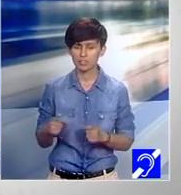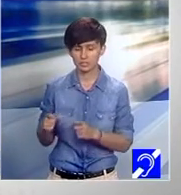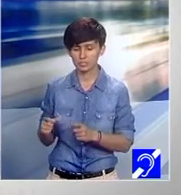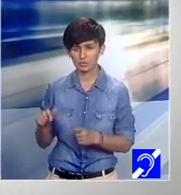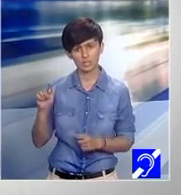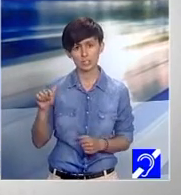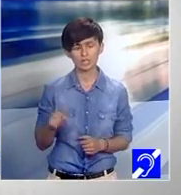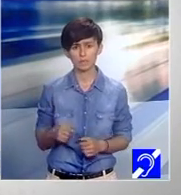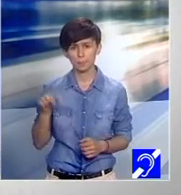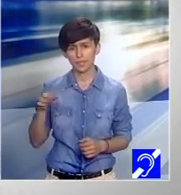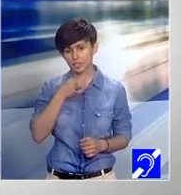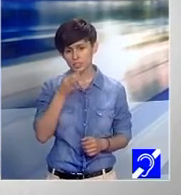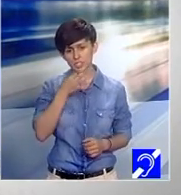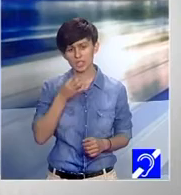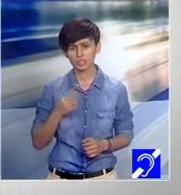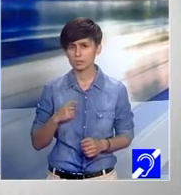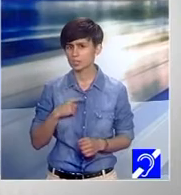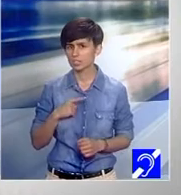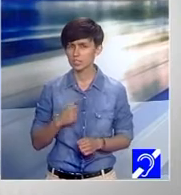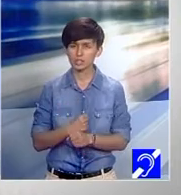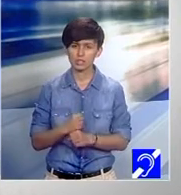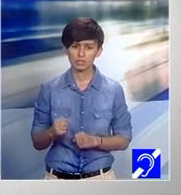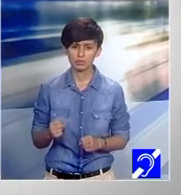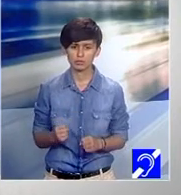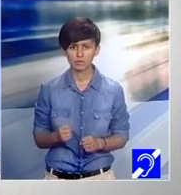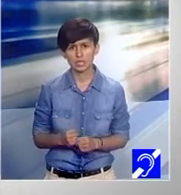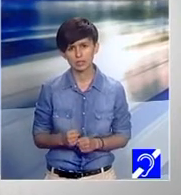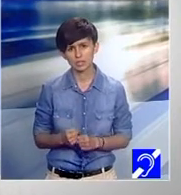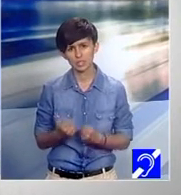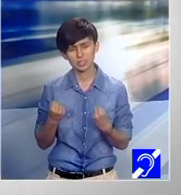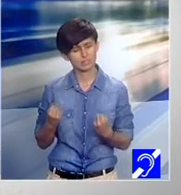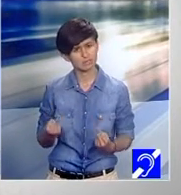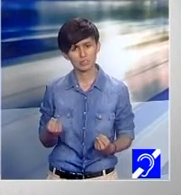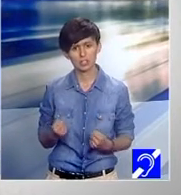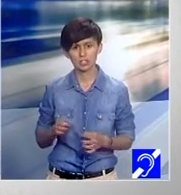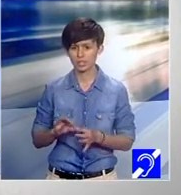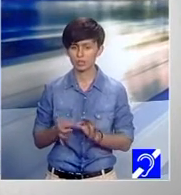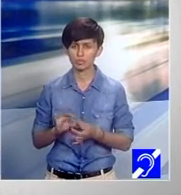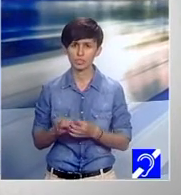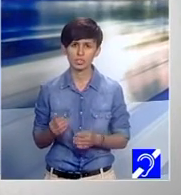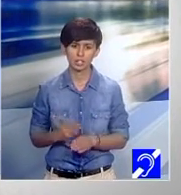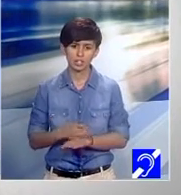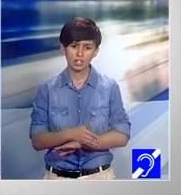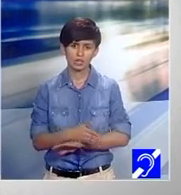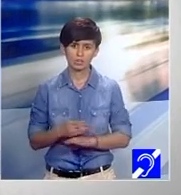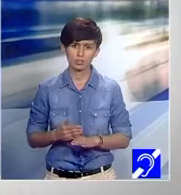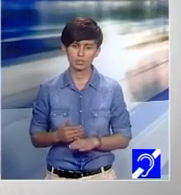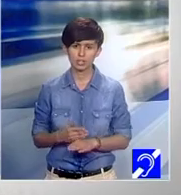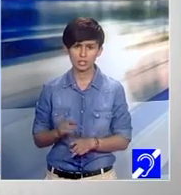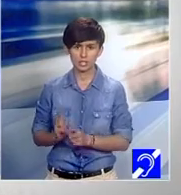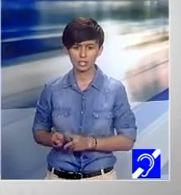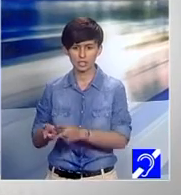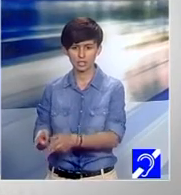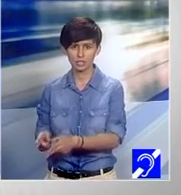care spune cât se poate de greu de digerat aceste cuvinte. A urmat dieta internări și calvalul cu